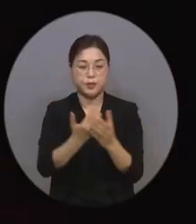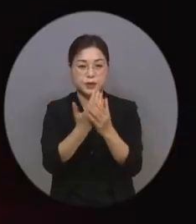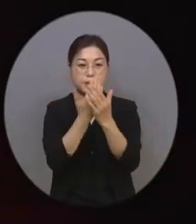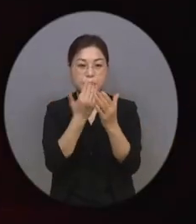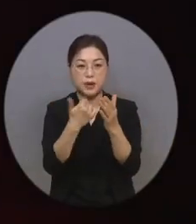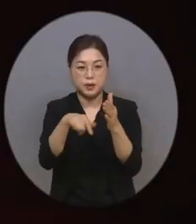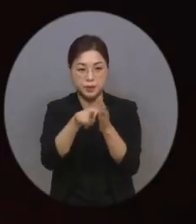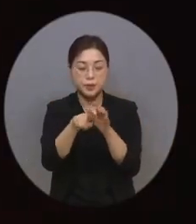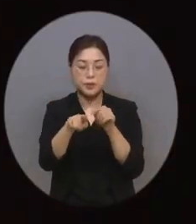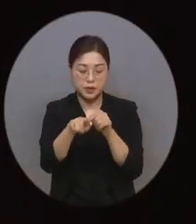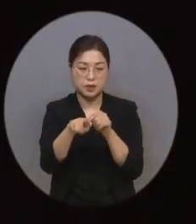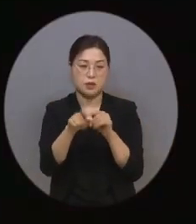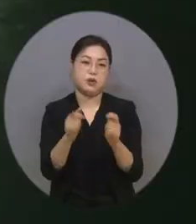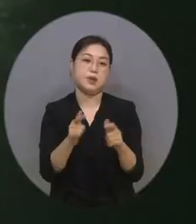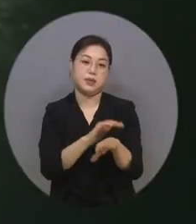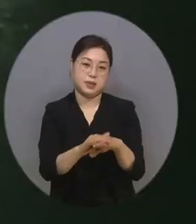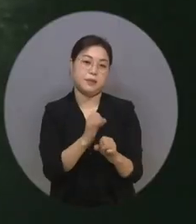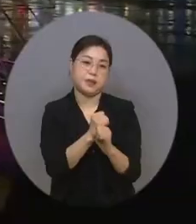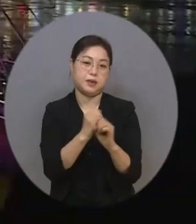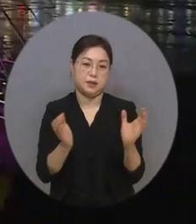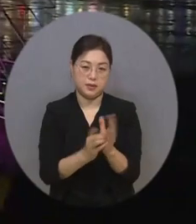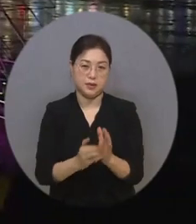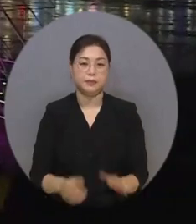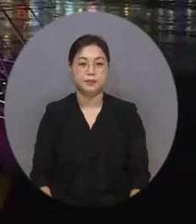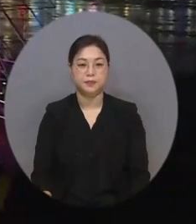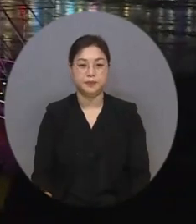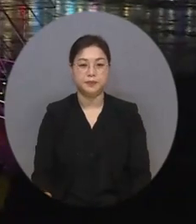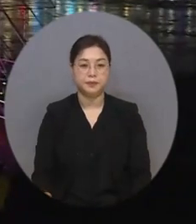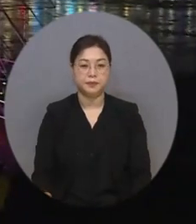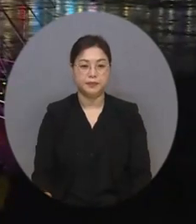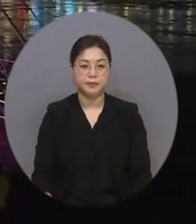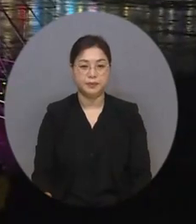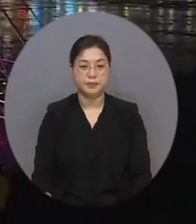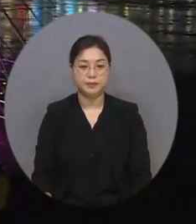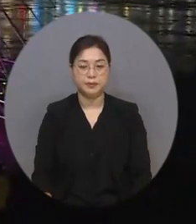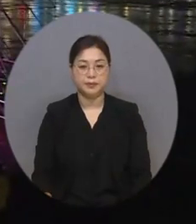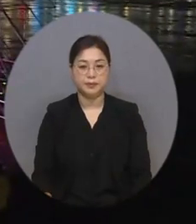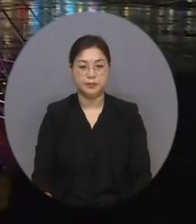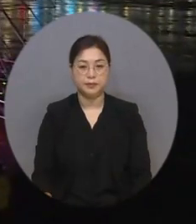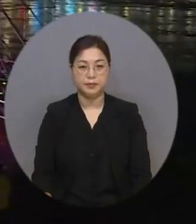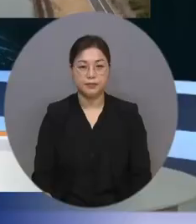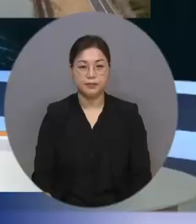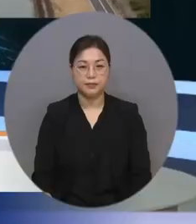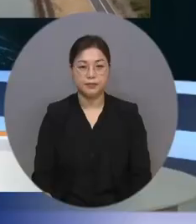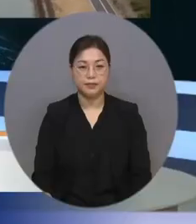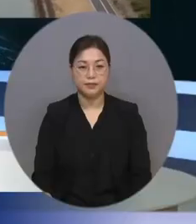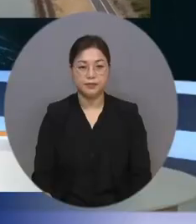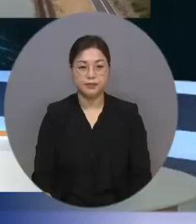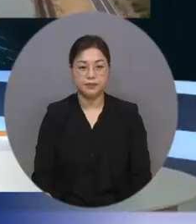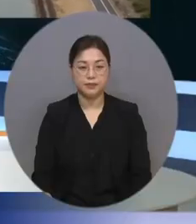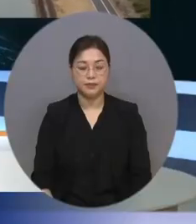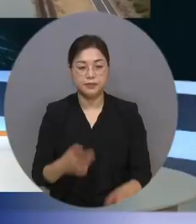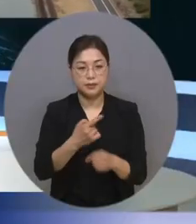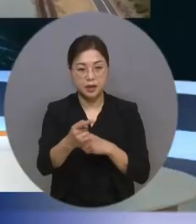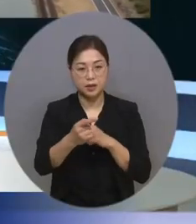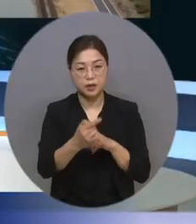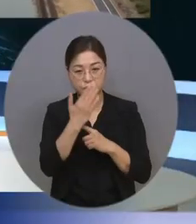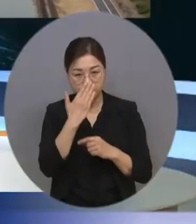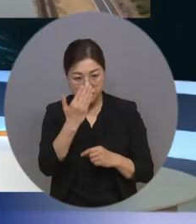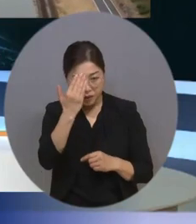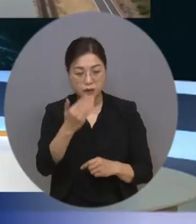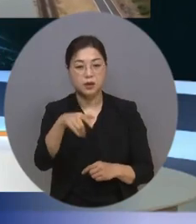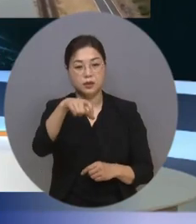나아가기 위한 발판을 마련했습니다. 복지TV 뉴스 김정현입니다. 내년 순천만